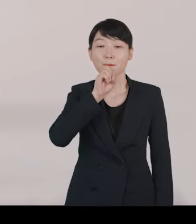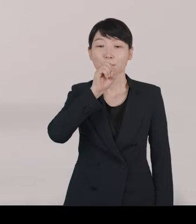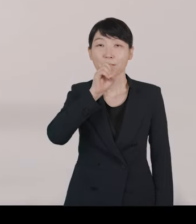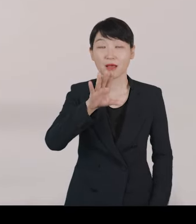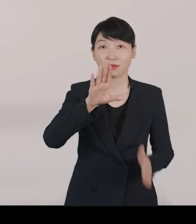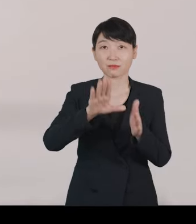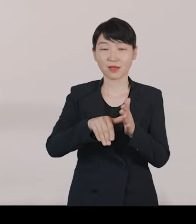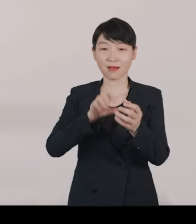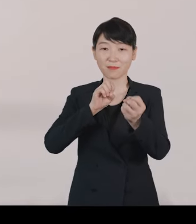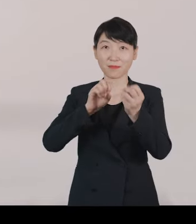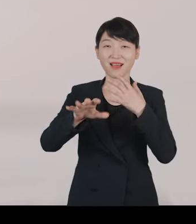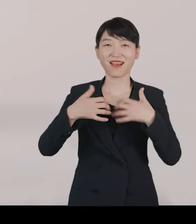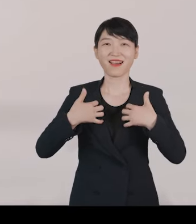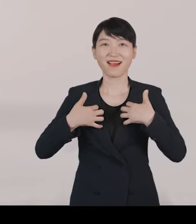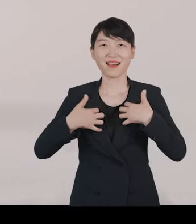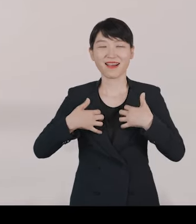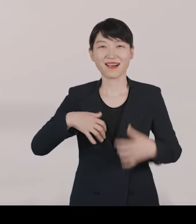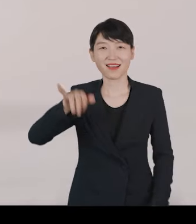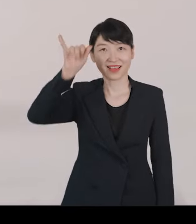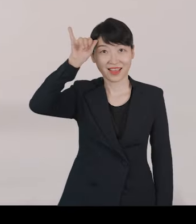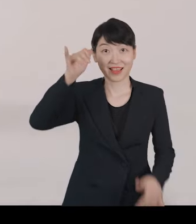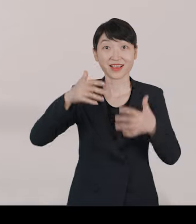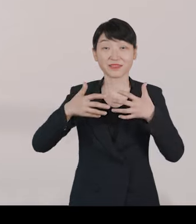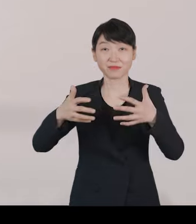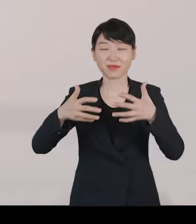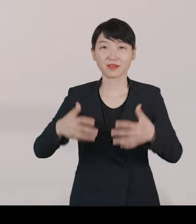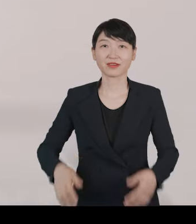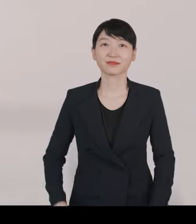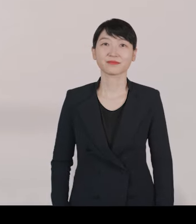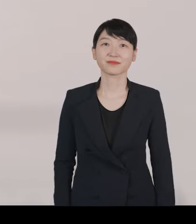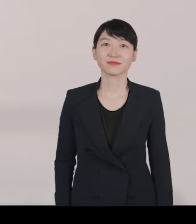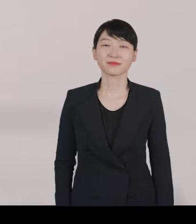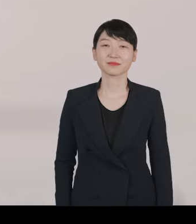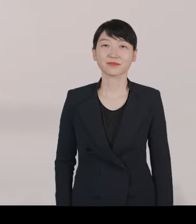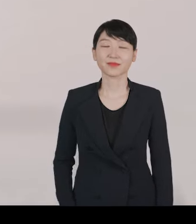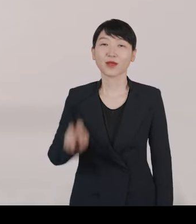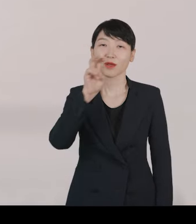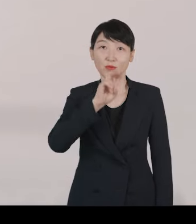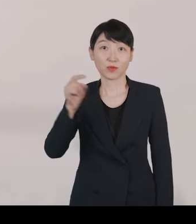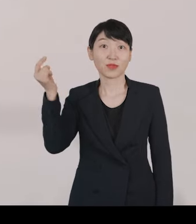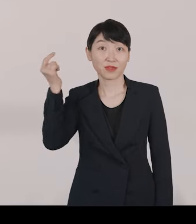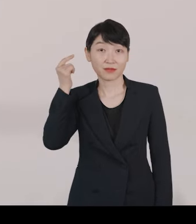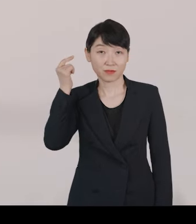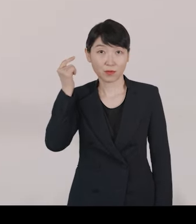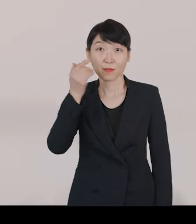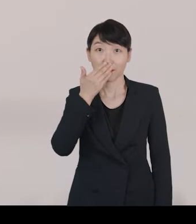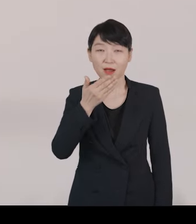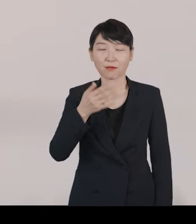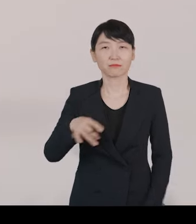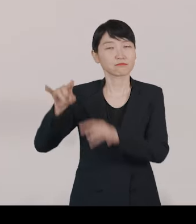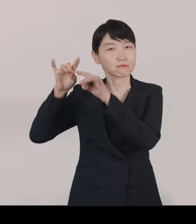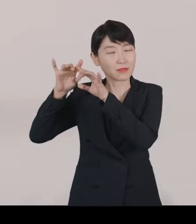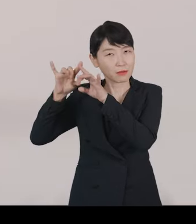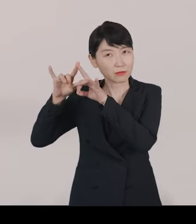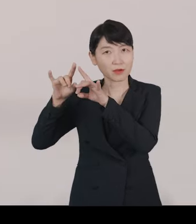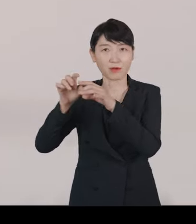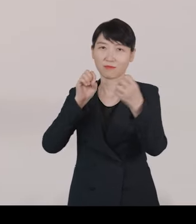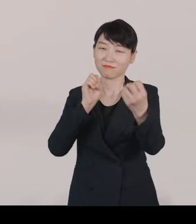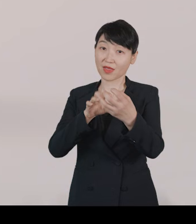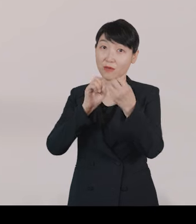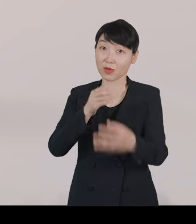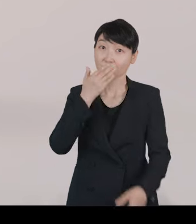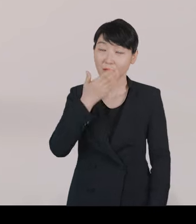사용자가 음성 명령을 내려 다양한 기능을 즐길 수 있는 인공지능 스피커로 음악 감상, 라디오